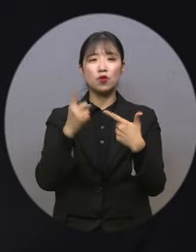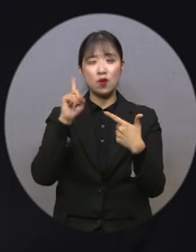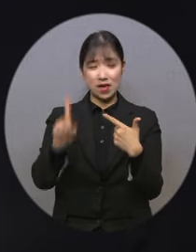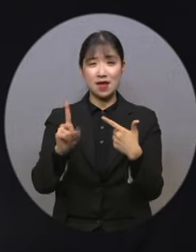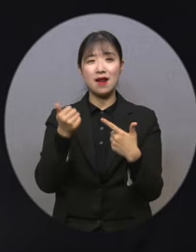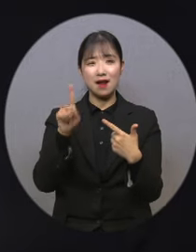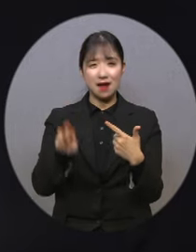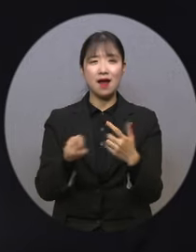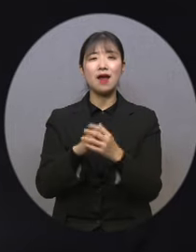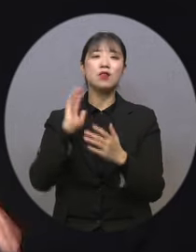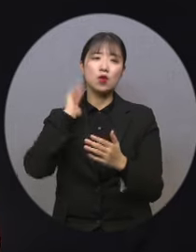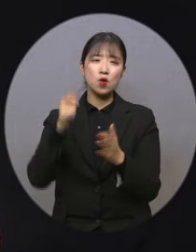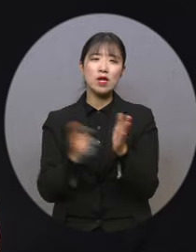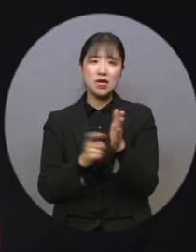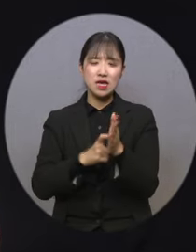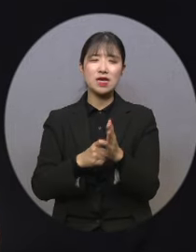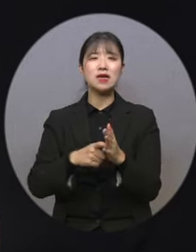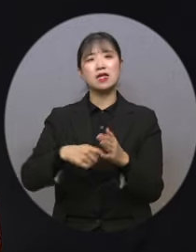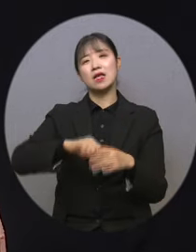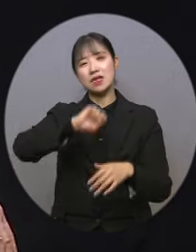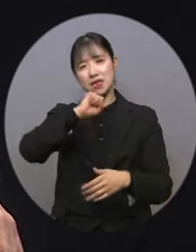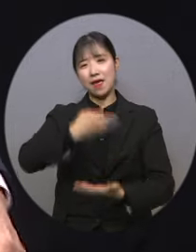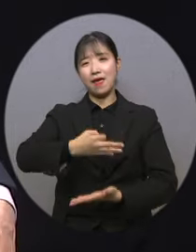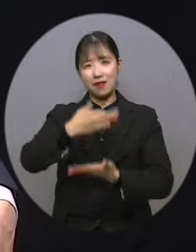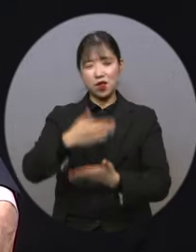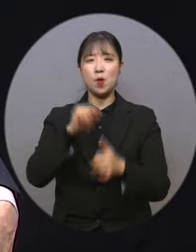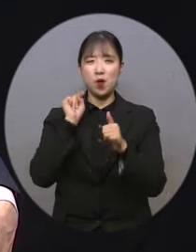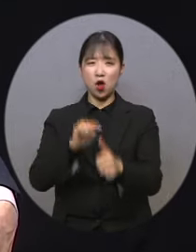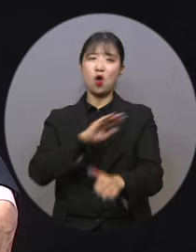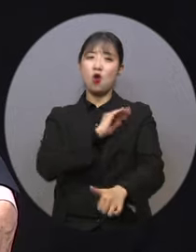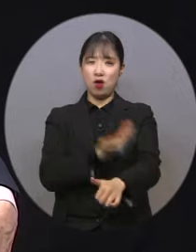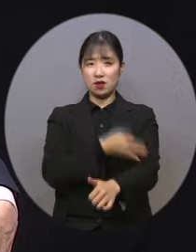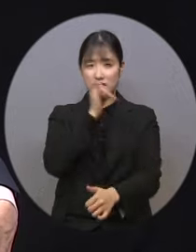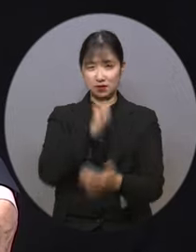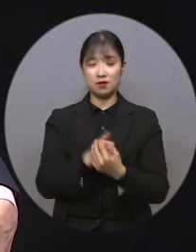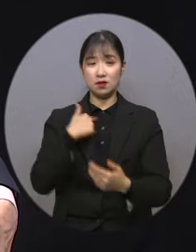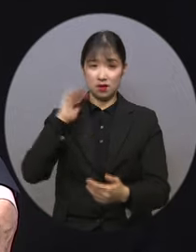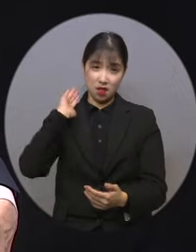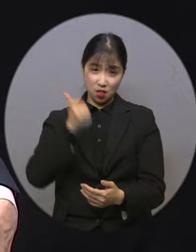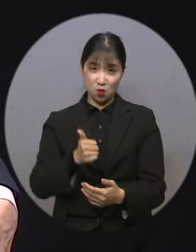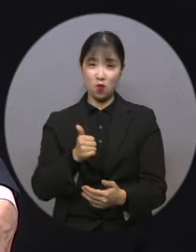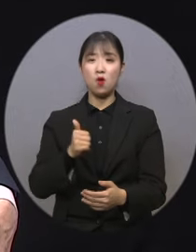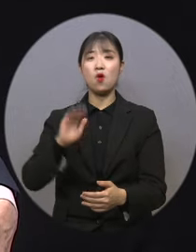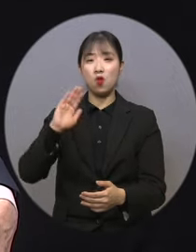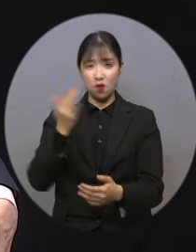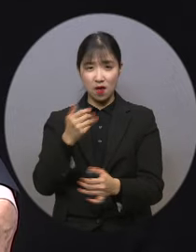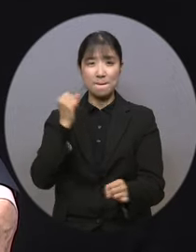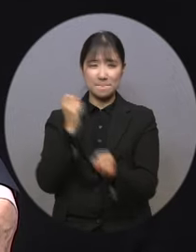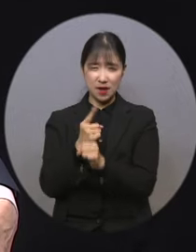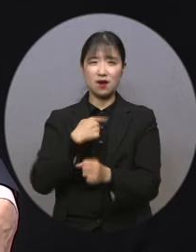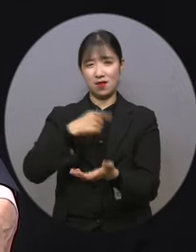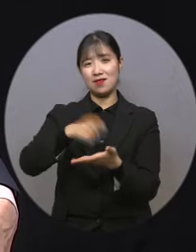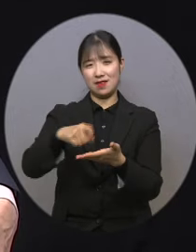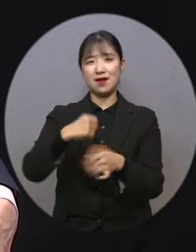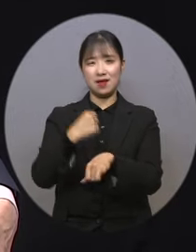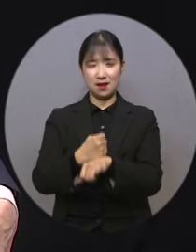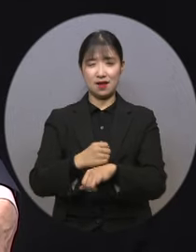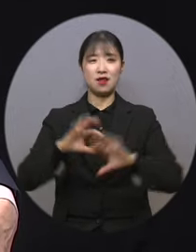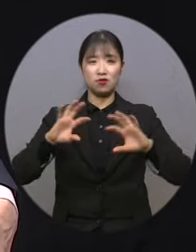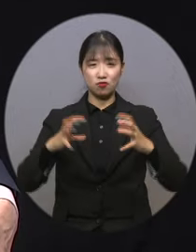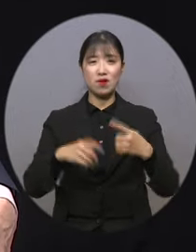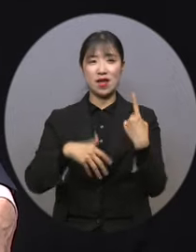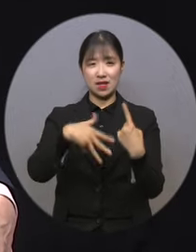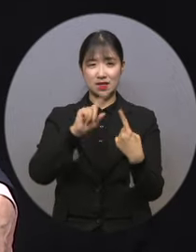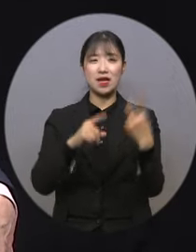있어요 그러니까 대통령 되자마자 그날 부로 쌓인 합니다 책상위에서 국민에게 1차 2000